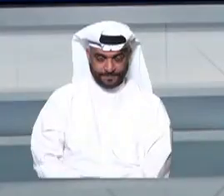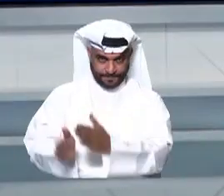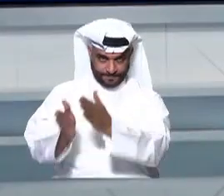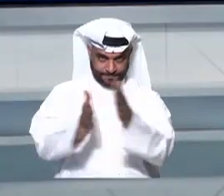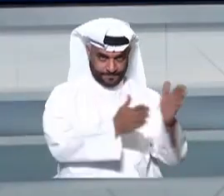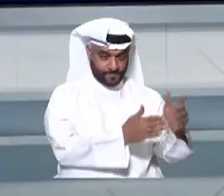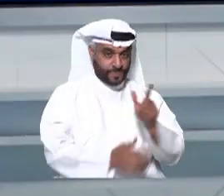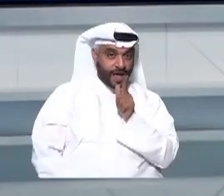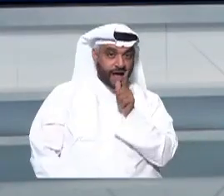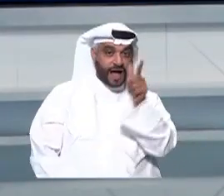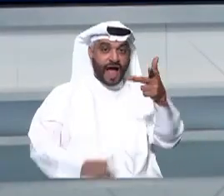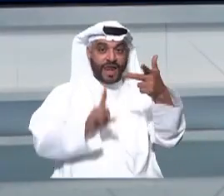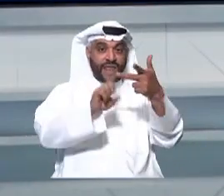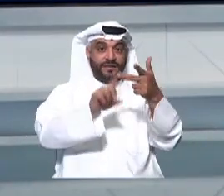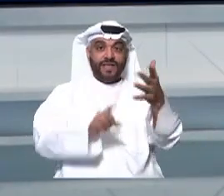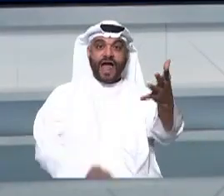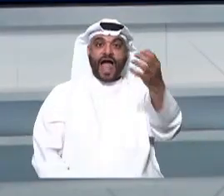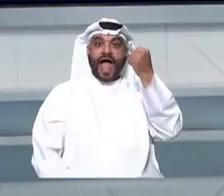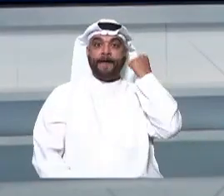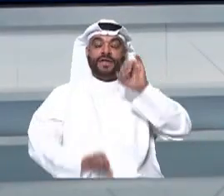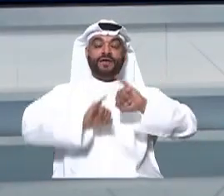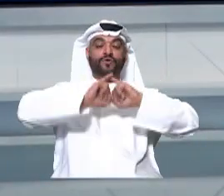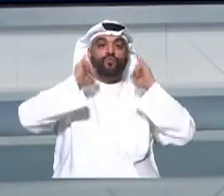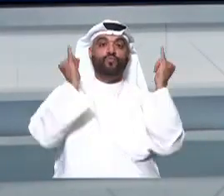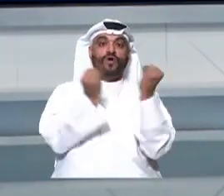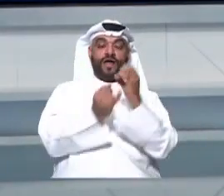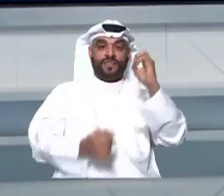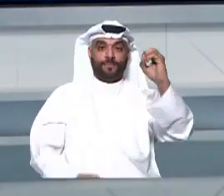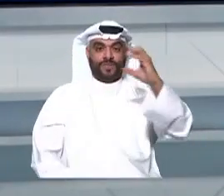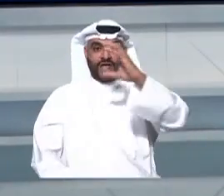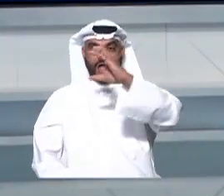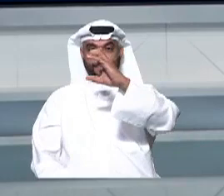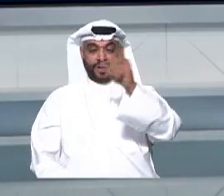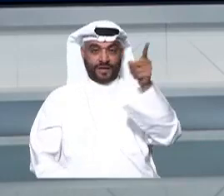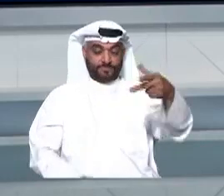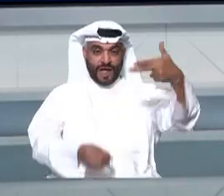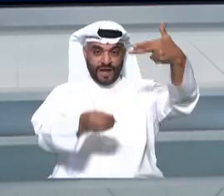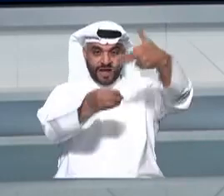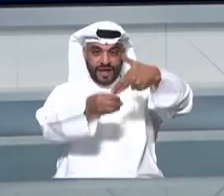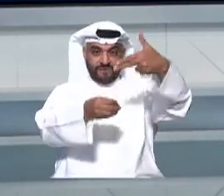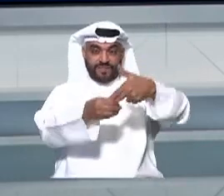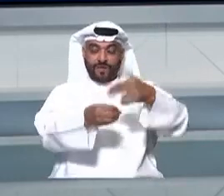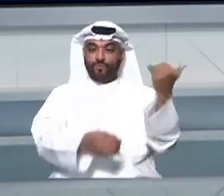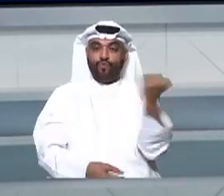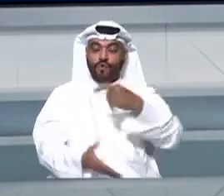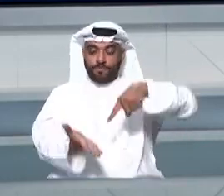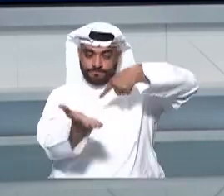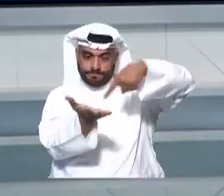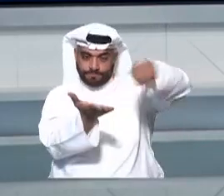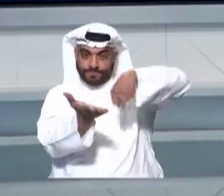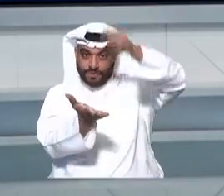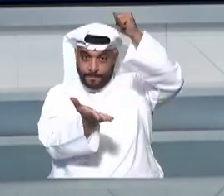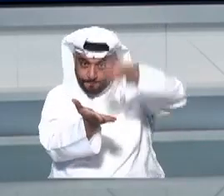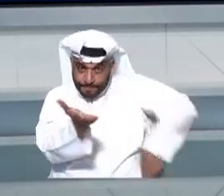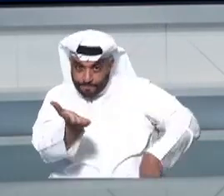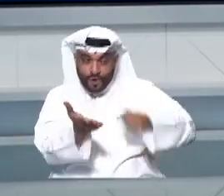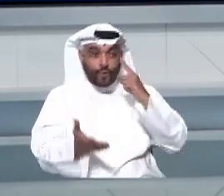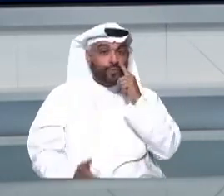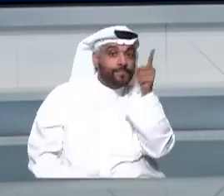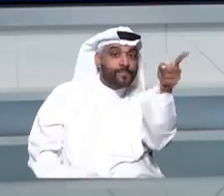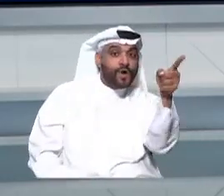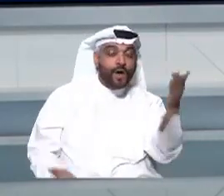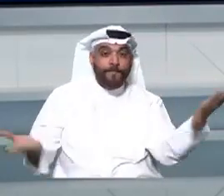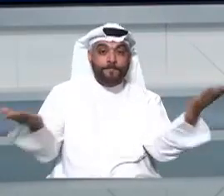أكد الأمين العام لمنظمة أوابك علي بن سبت أكد على أهمية توقيع وثيقة تطوير حقل الدرة الغازي